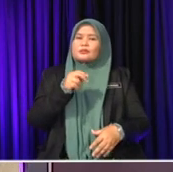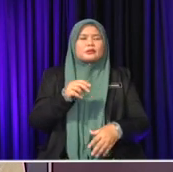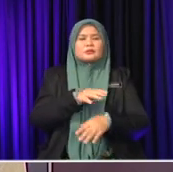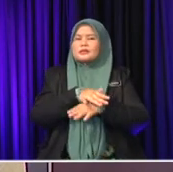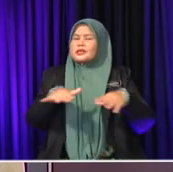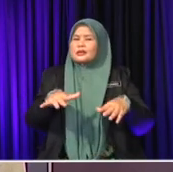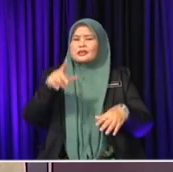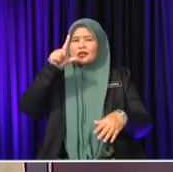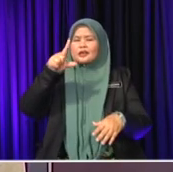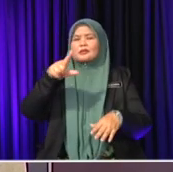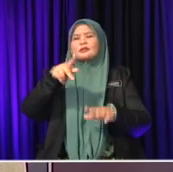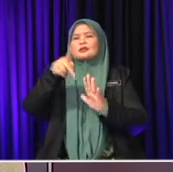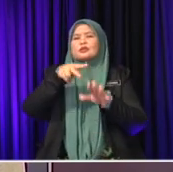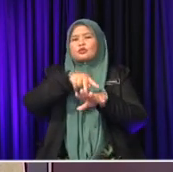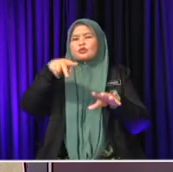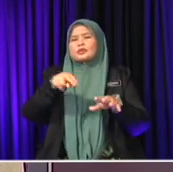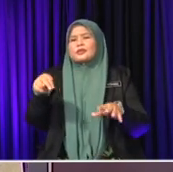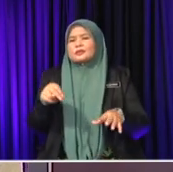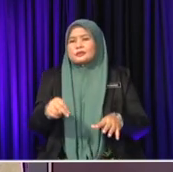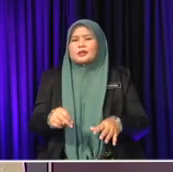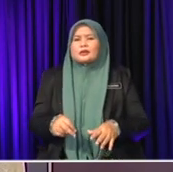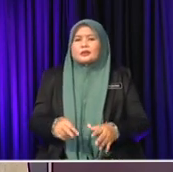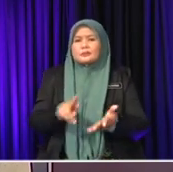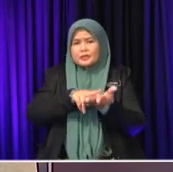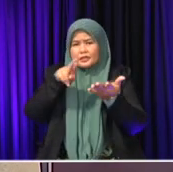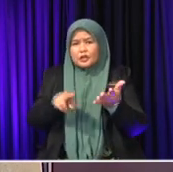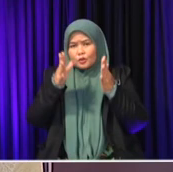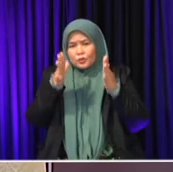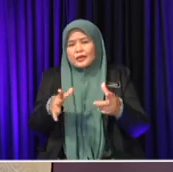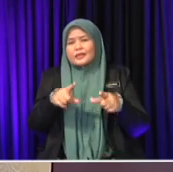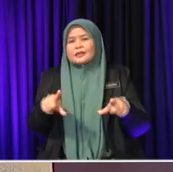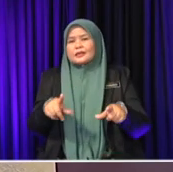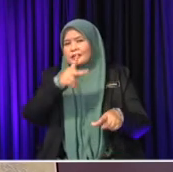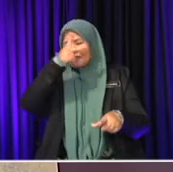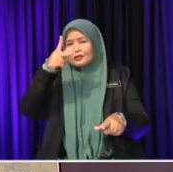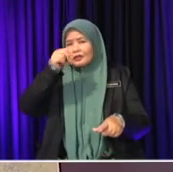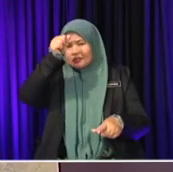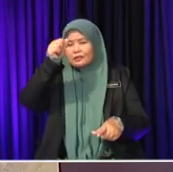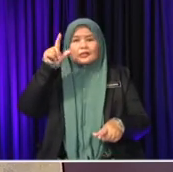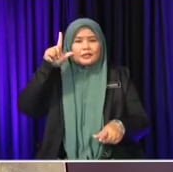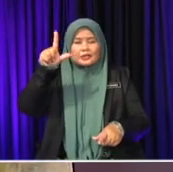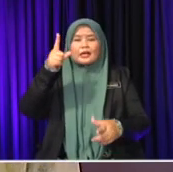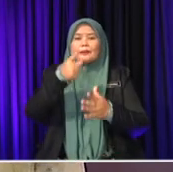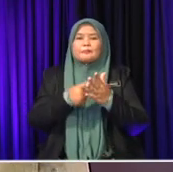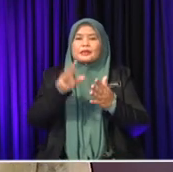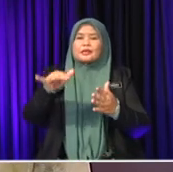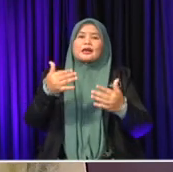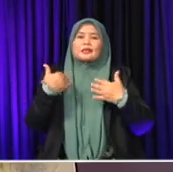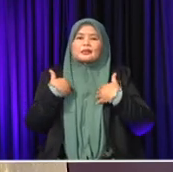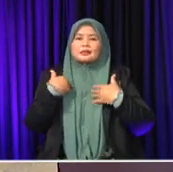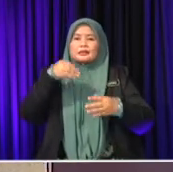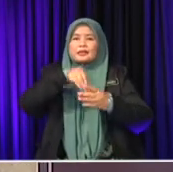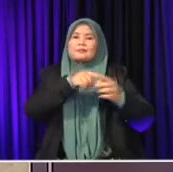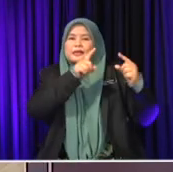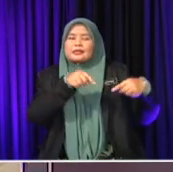Semuanya sama jadi kita jangan merendah diri dan jangan merendahkan orang lain karena yang Allah nak lihat ialah apa yang ada dalam hati kita